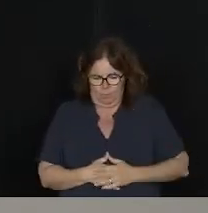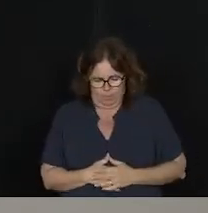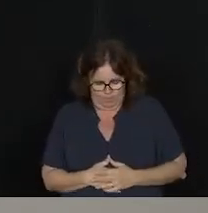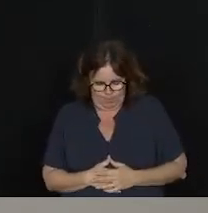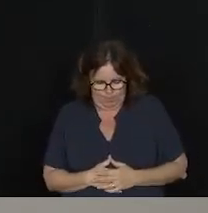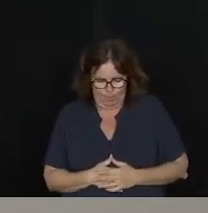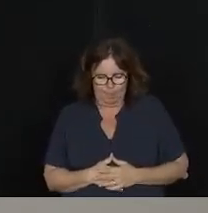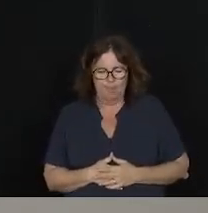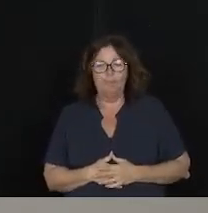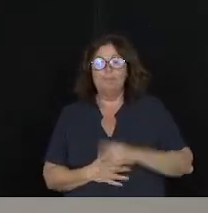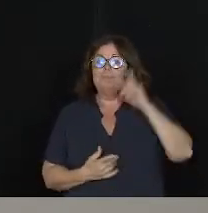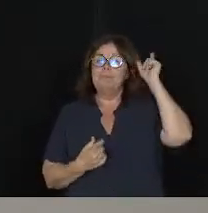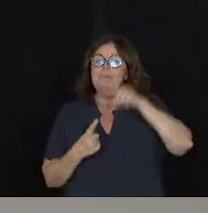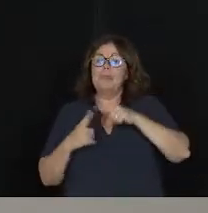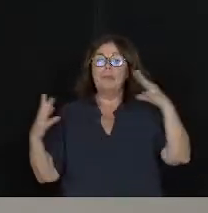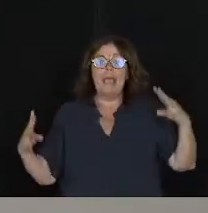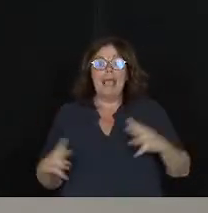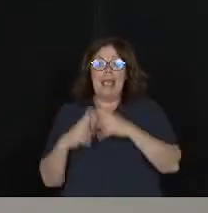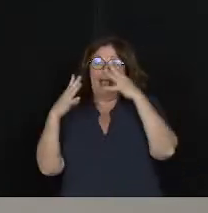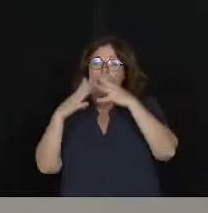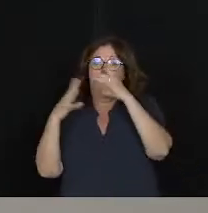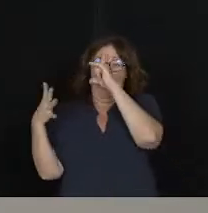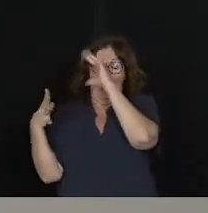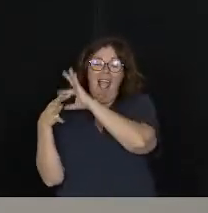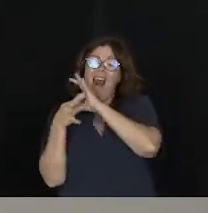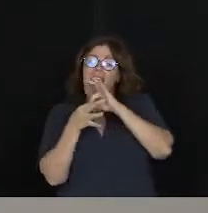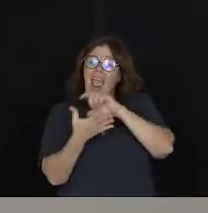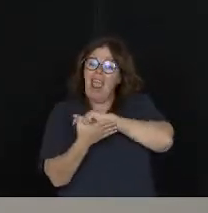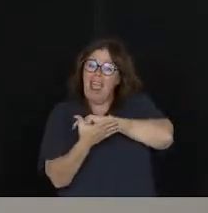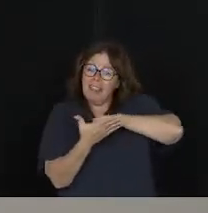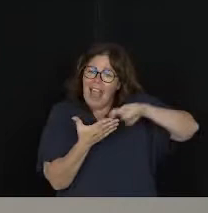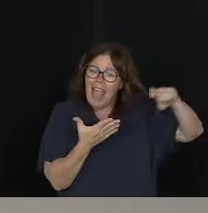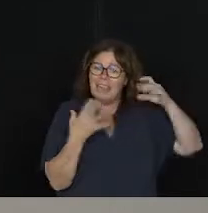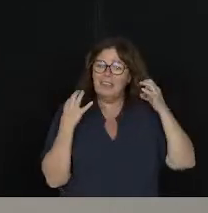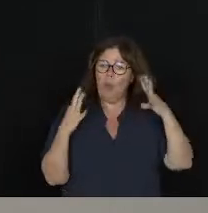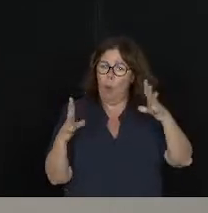travailler sur la guerre comme opérateur du temps, et ben,